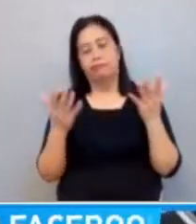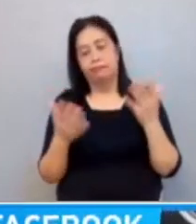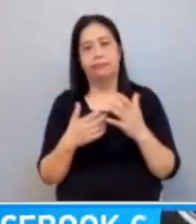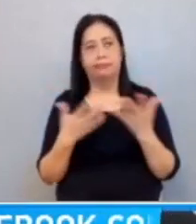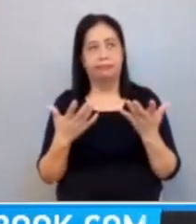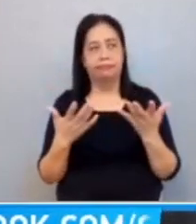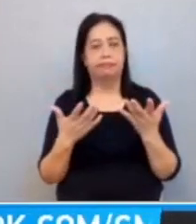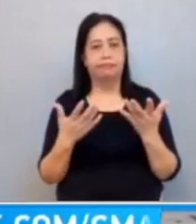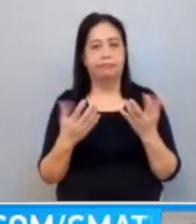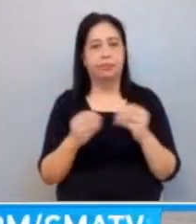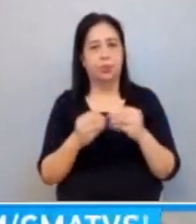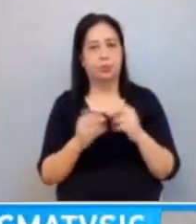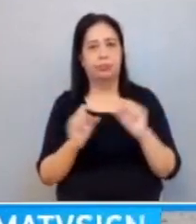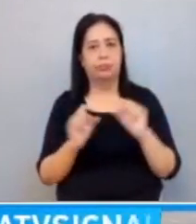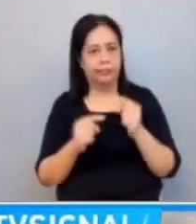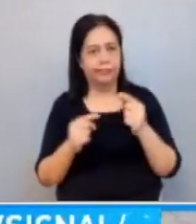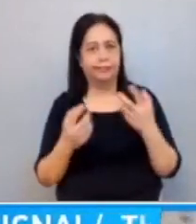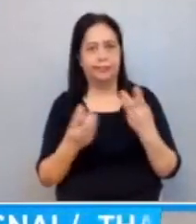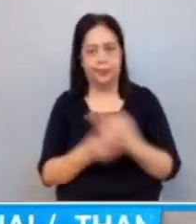Maaring ma-injure.